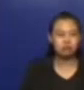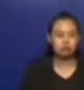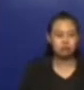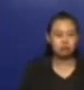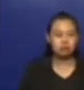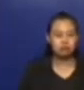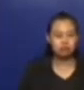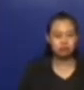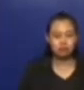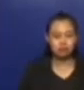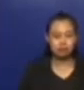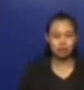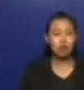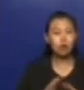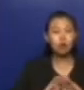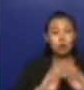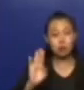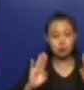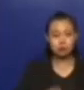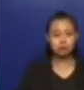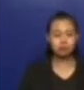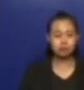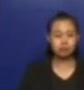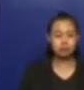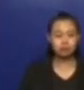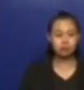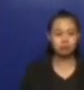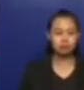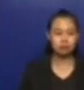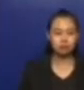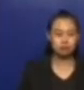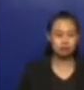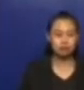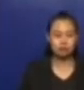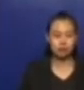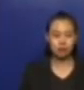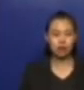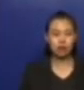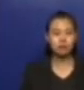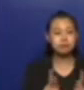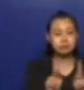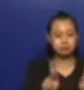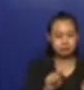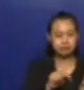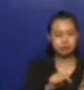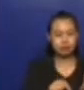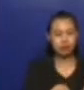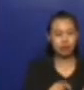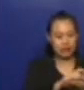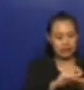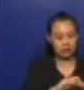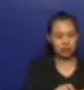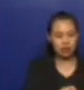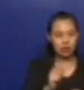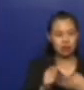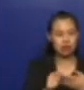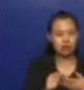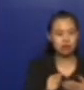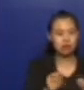ก็เลยต้องยกเลิกกรรมการชุดแรกกรรมการชุดล่างรัฐธรรมนูญปี60ที่ผ